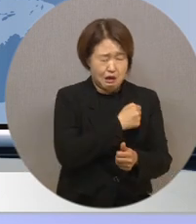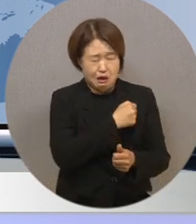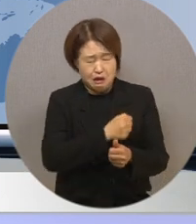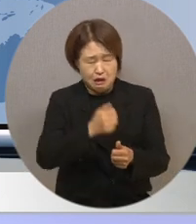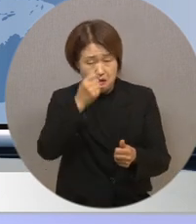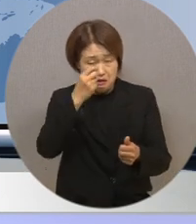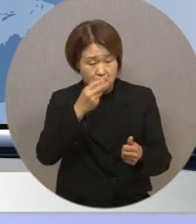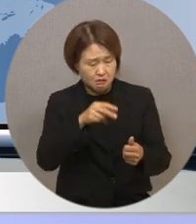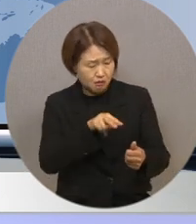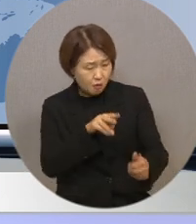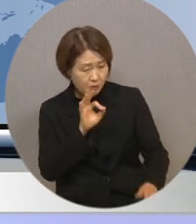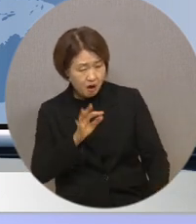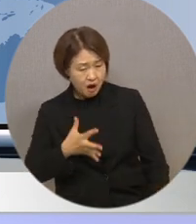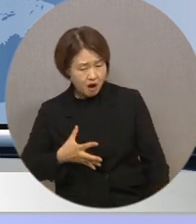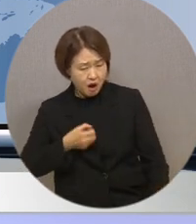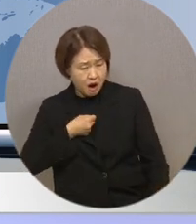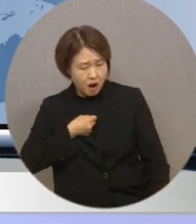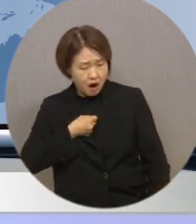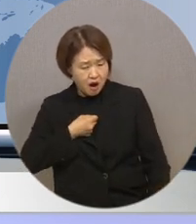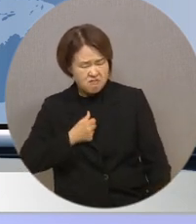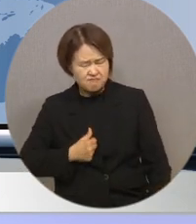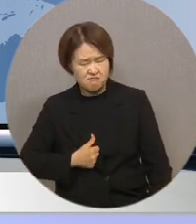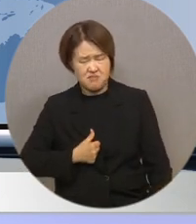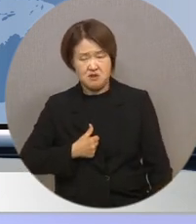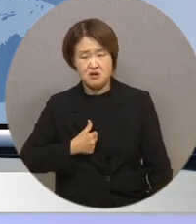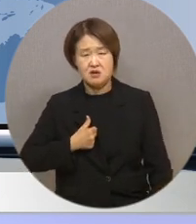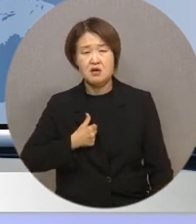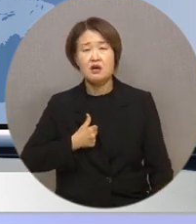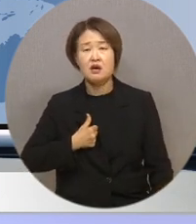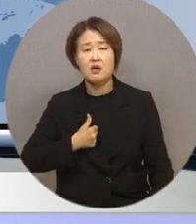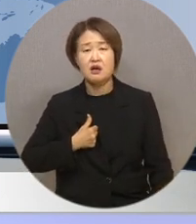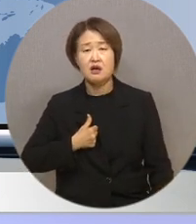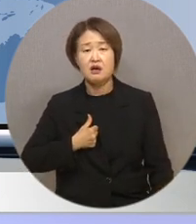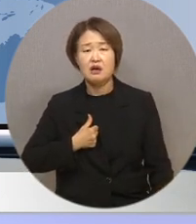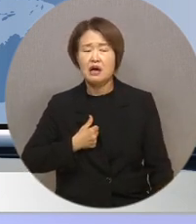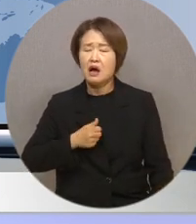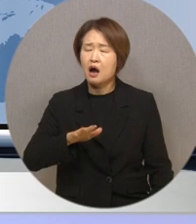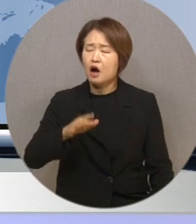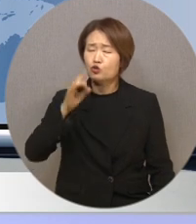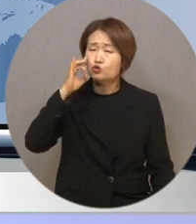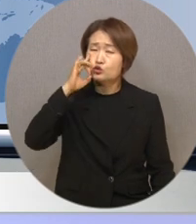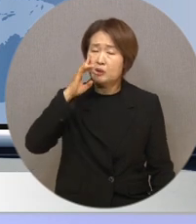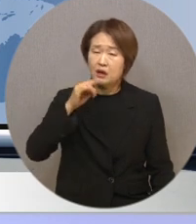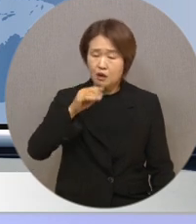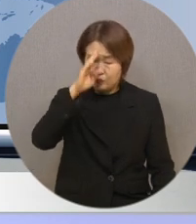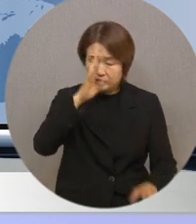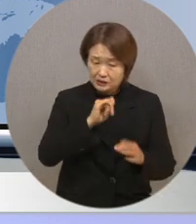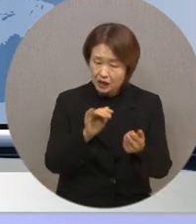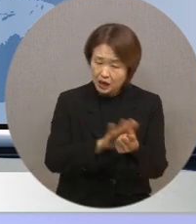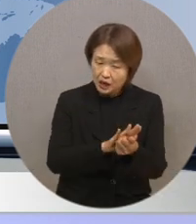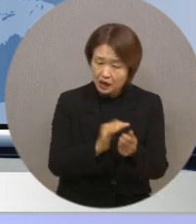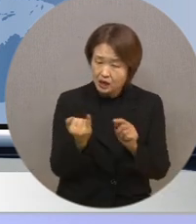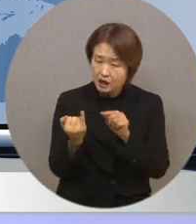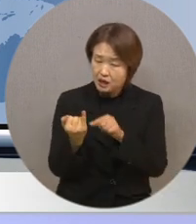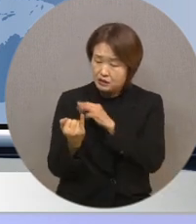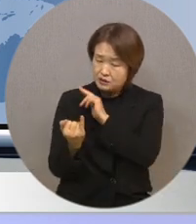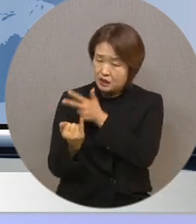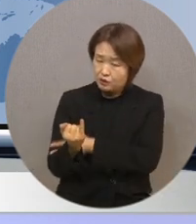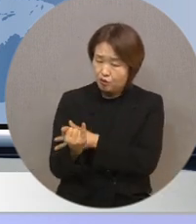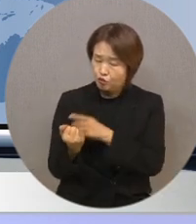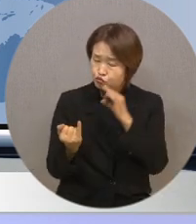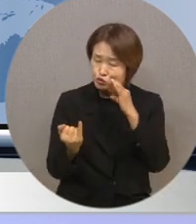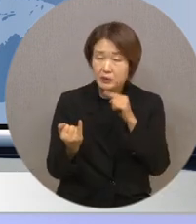보는이의 공분을 사게 했는데요 여기서 간병인의 자격이 참 궁금해집니다이 간병인은